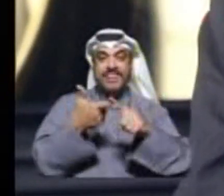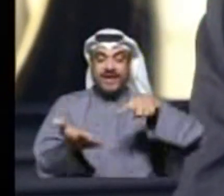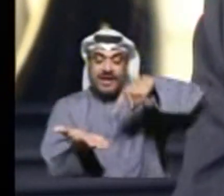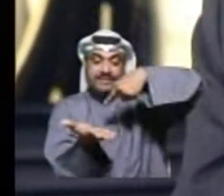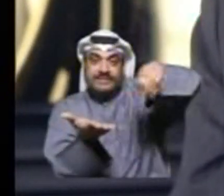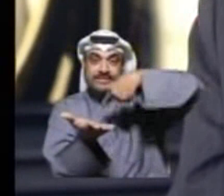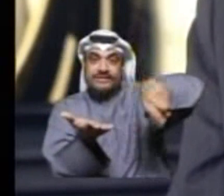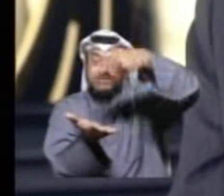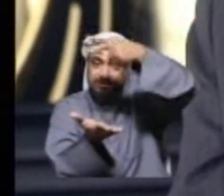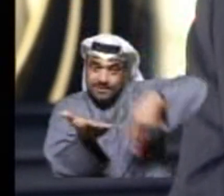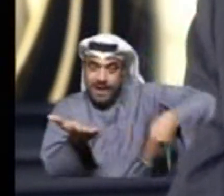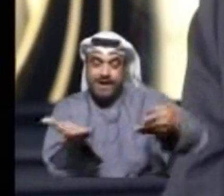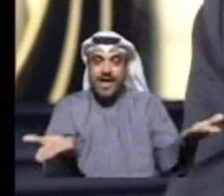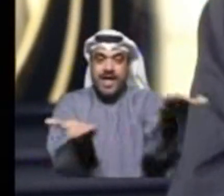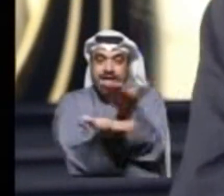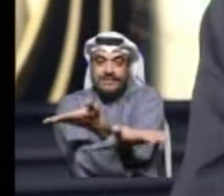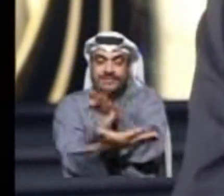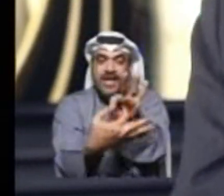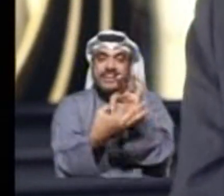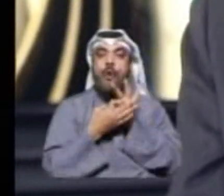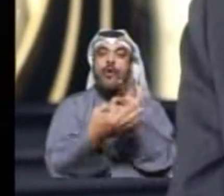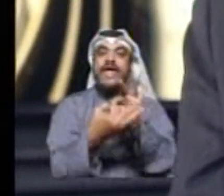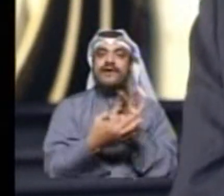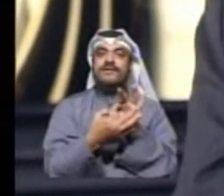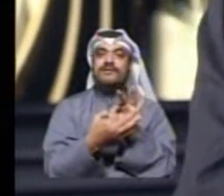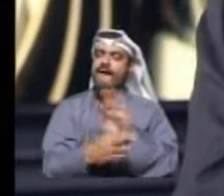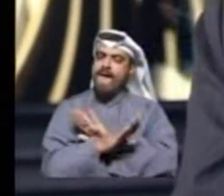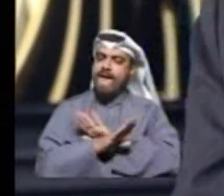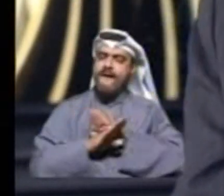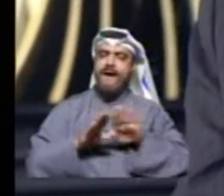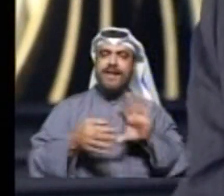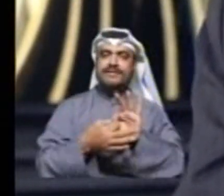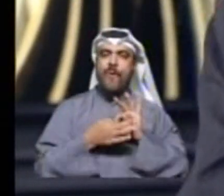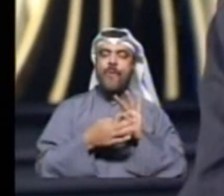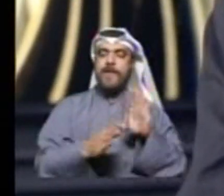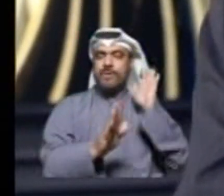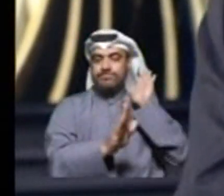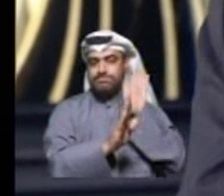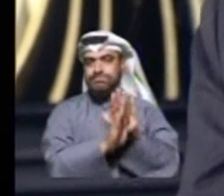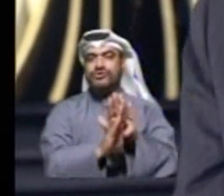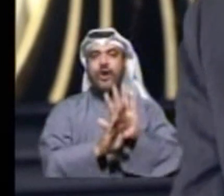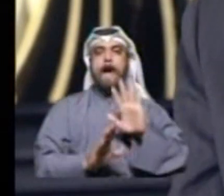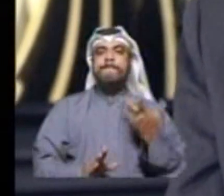هذا كان وقفة ضد ابتلاع القوى الكبرى في المنطقة، الدولة العثمانية،